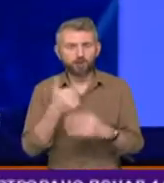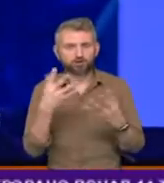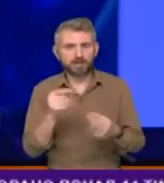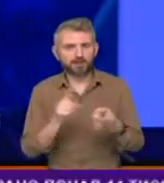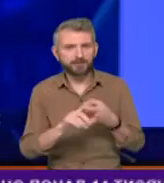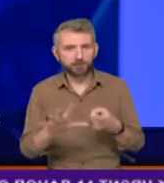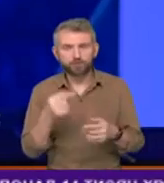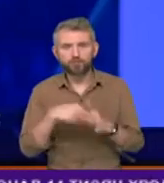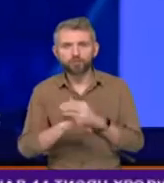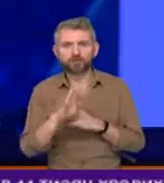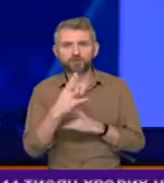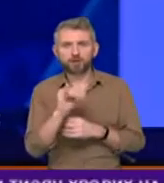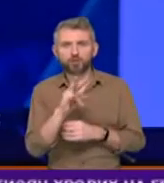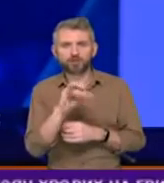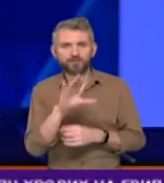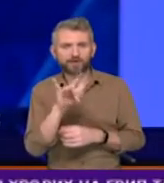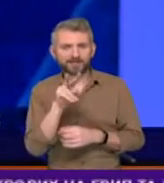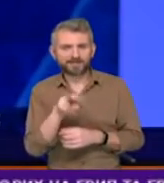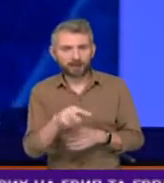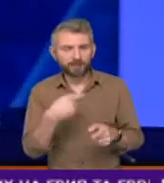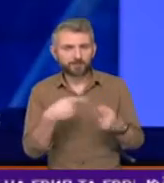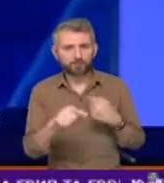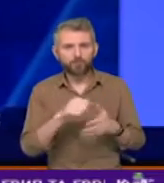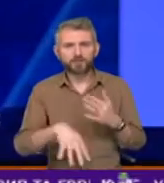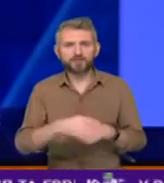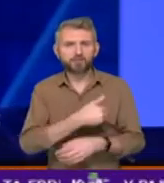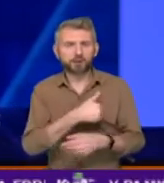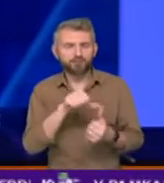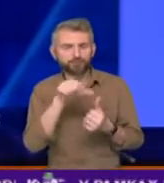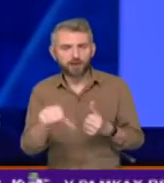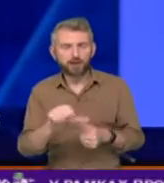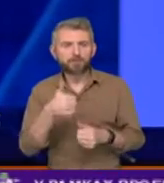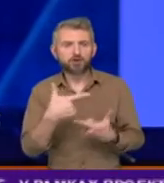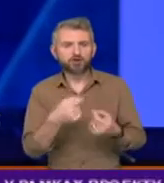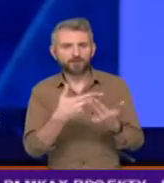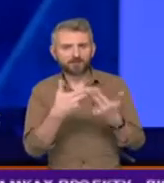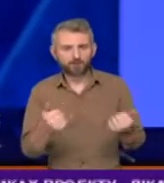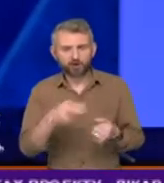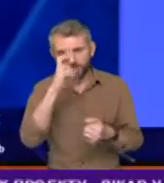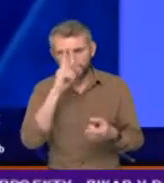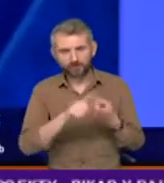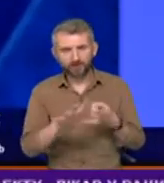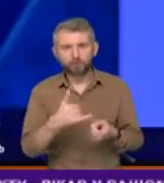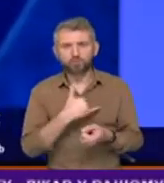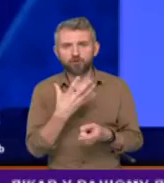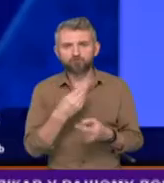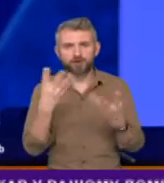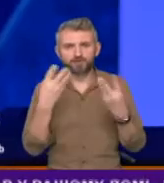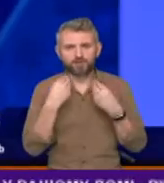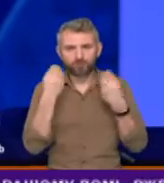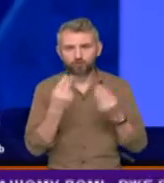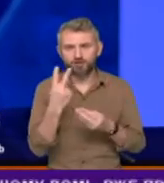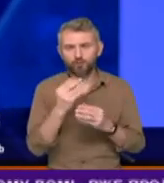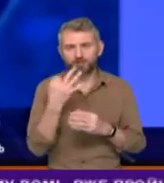Незалежності, тому що 4-й універсал, на відміну від всіх прагнень автономії, перший, де визнавалася саме державна незалежність, але у мене ще й день народження